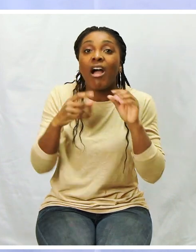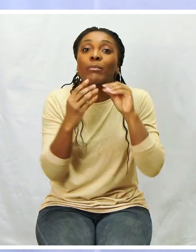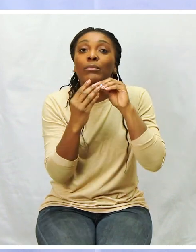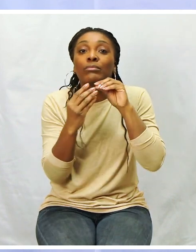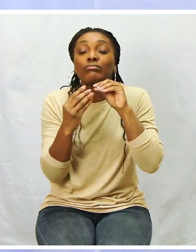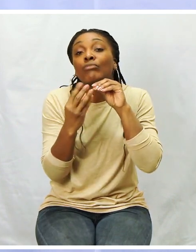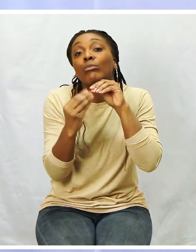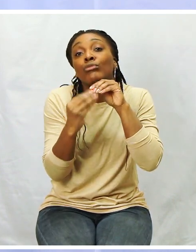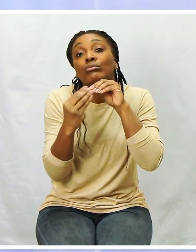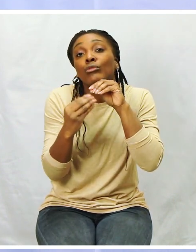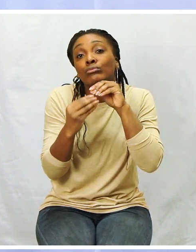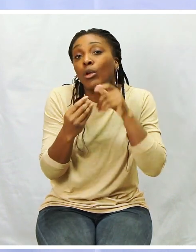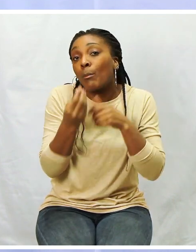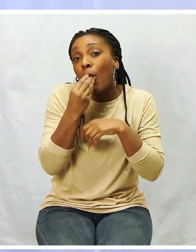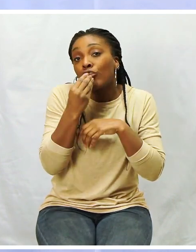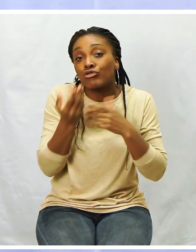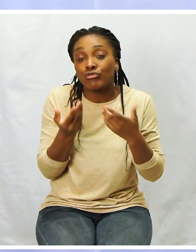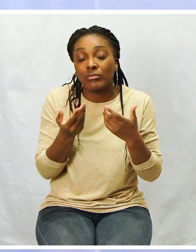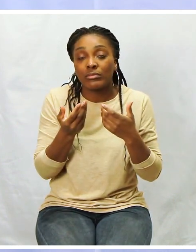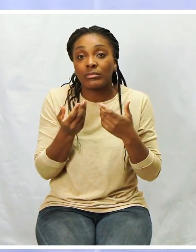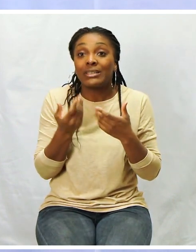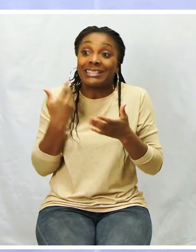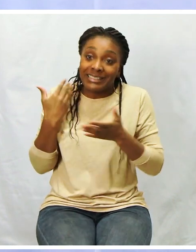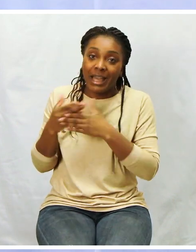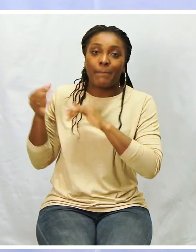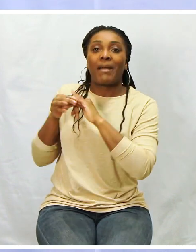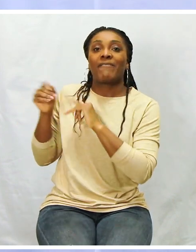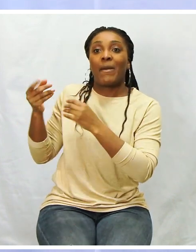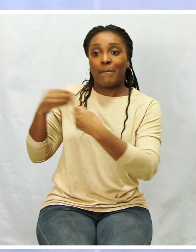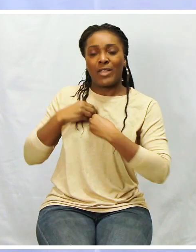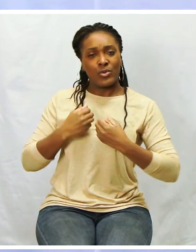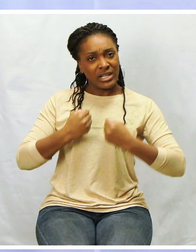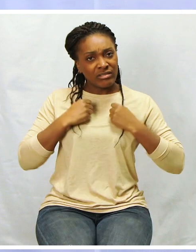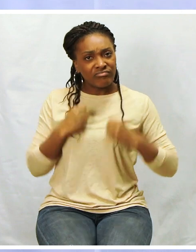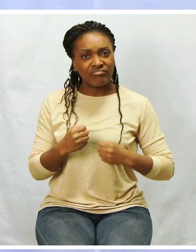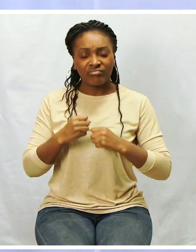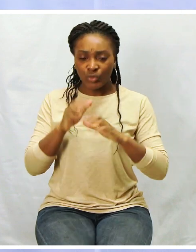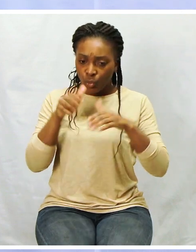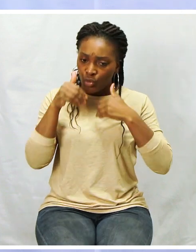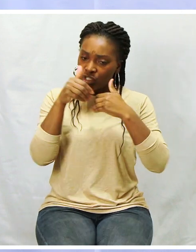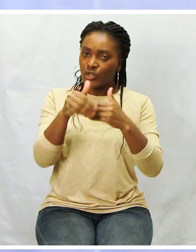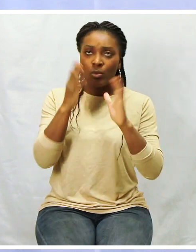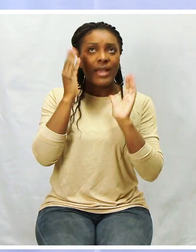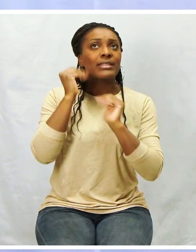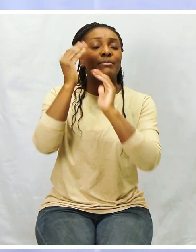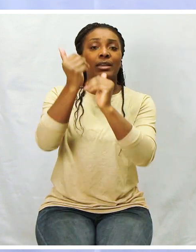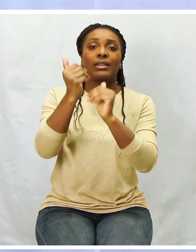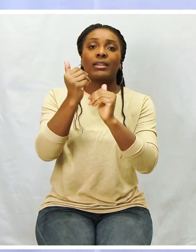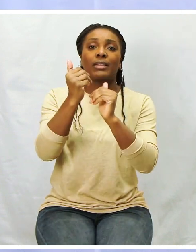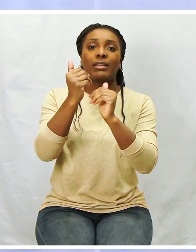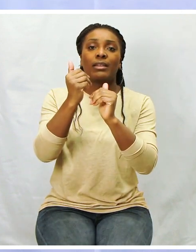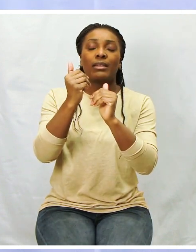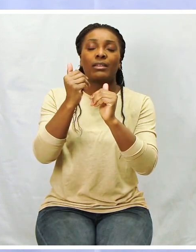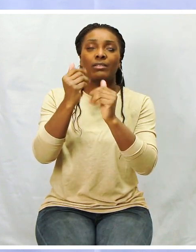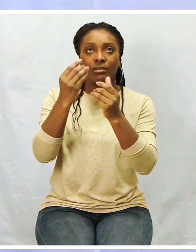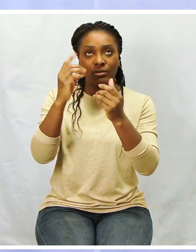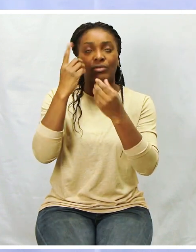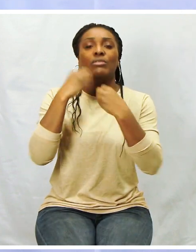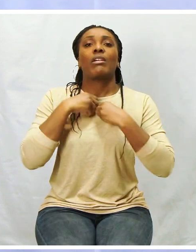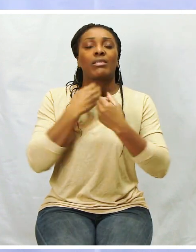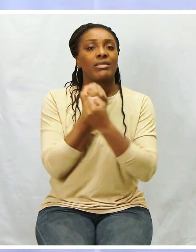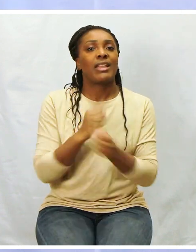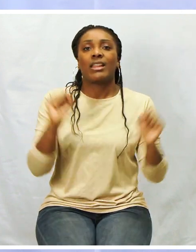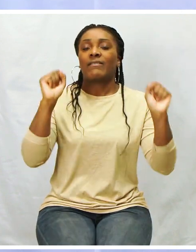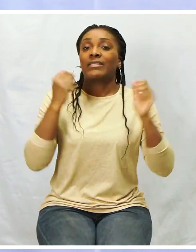ce qui m'a permis de tenir ferme, de tenir debout et de continuer à espérer et de voir la main de Dieu à l'œuvre pour me délivrer de cette période-là. Donc